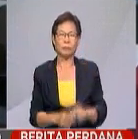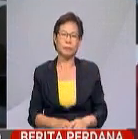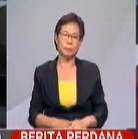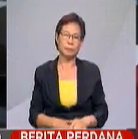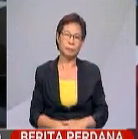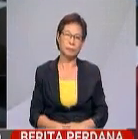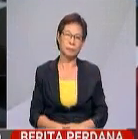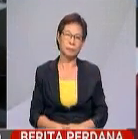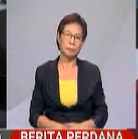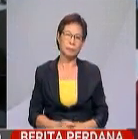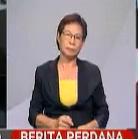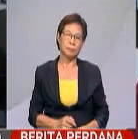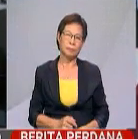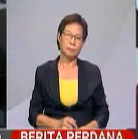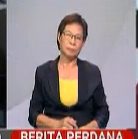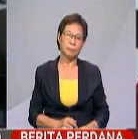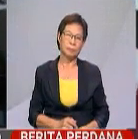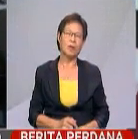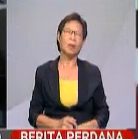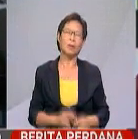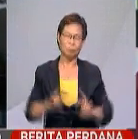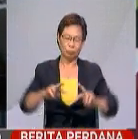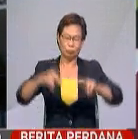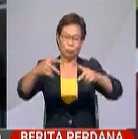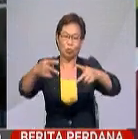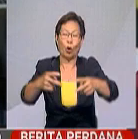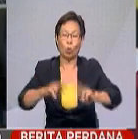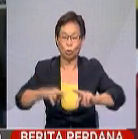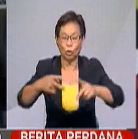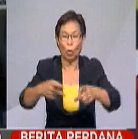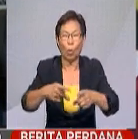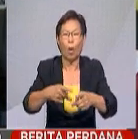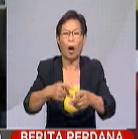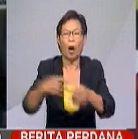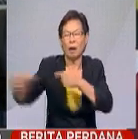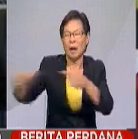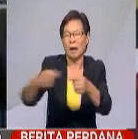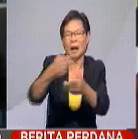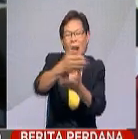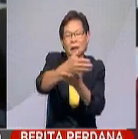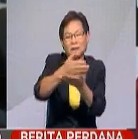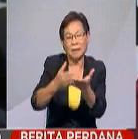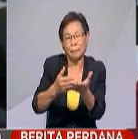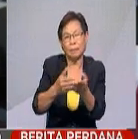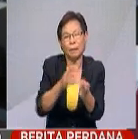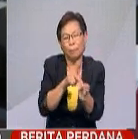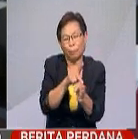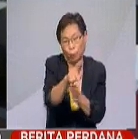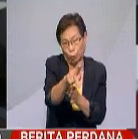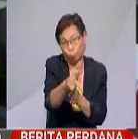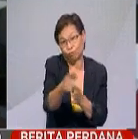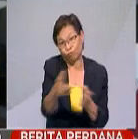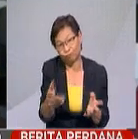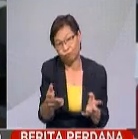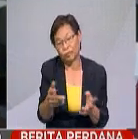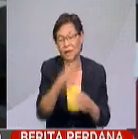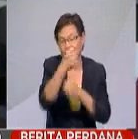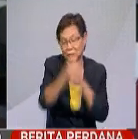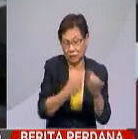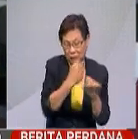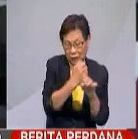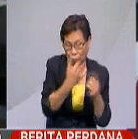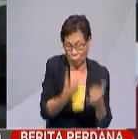ataupun pasukan semi pro lah, liga semi pro, dipanggil liga semi pro. Jadi tahun